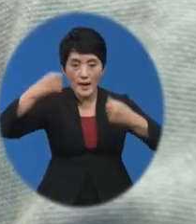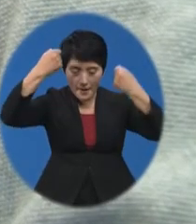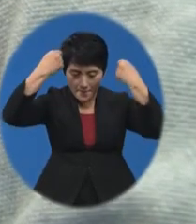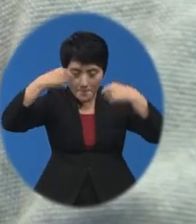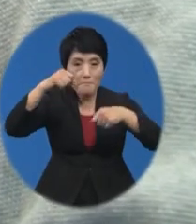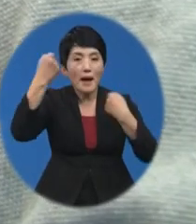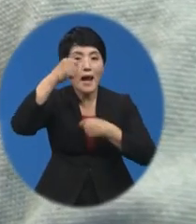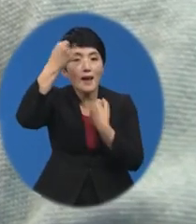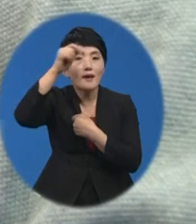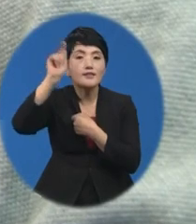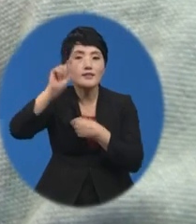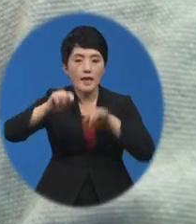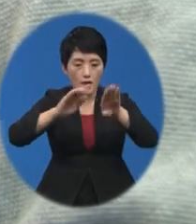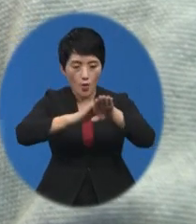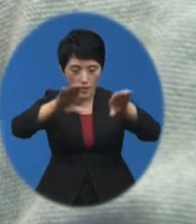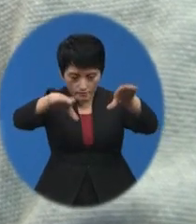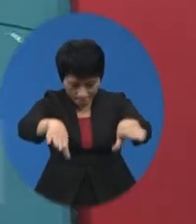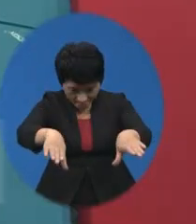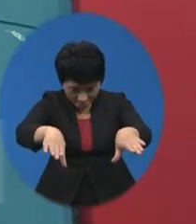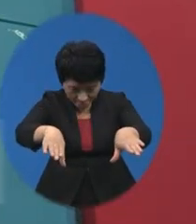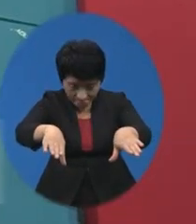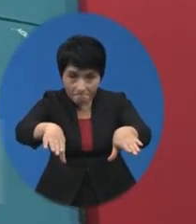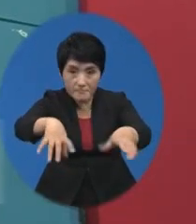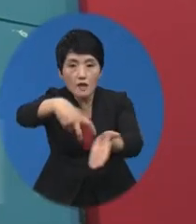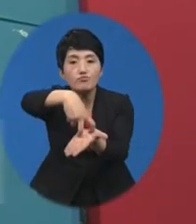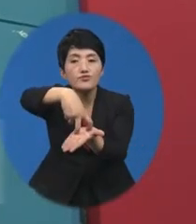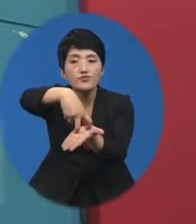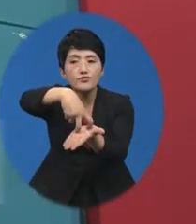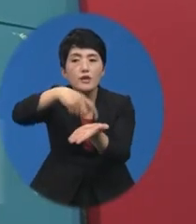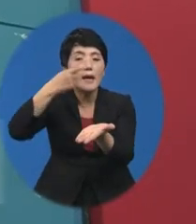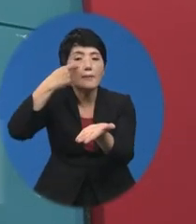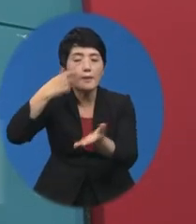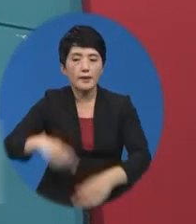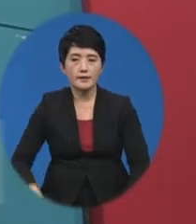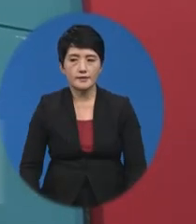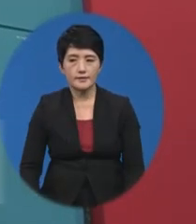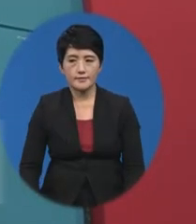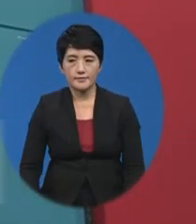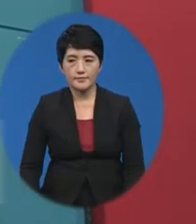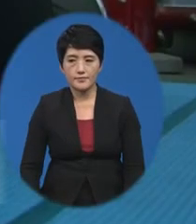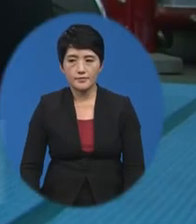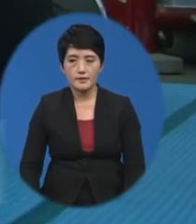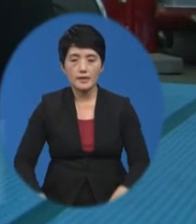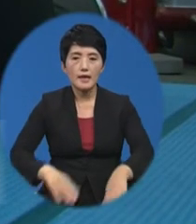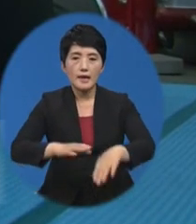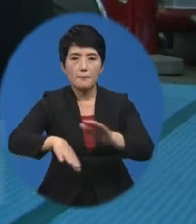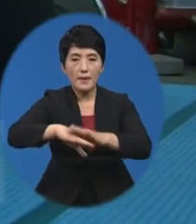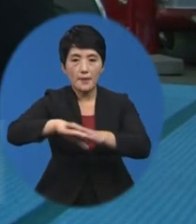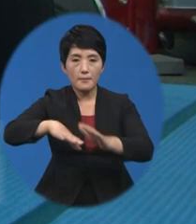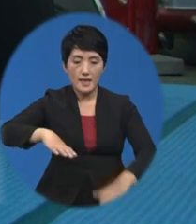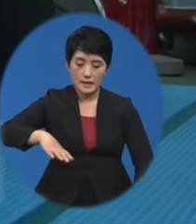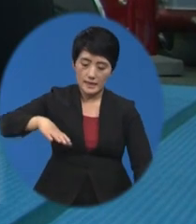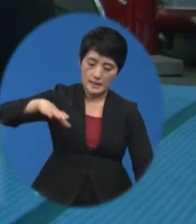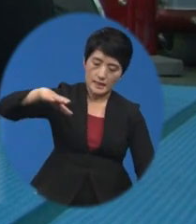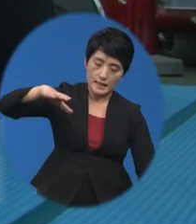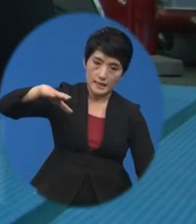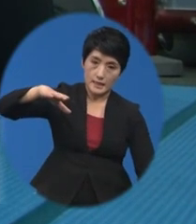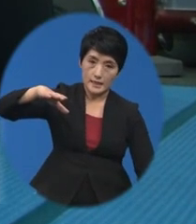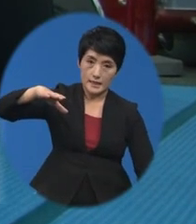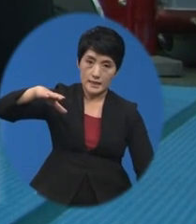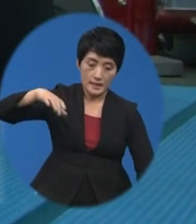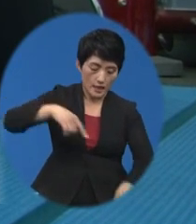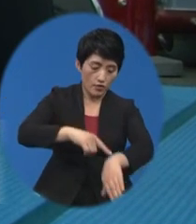목을 위로 열어준다는 생각으로 이 한쪽을 들었을 때 반대쪽 팔이